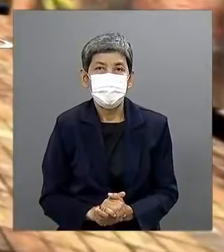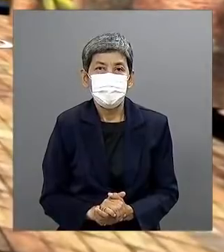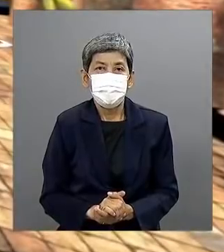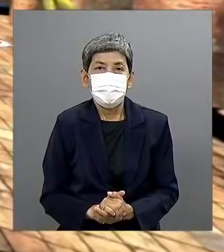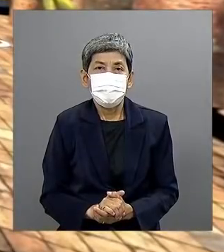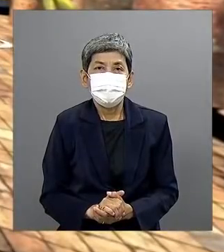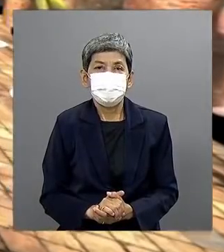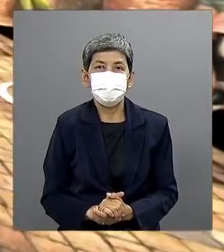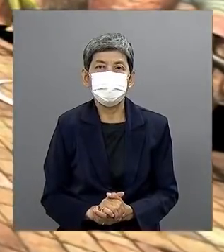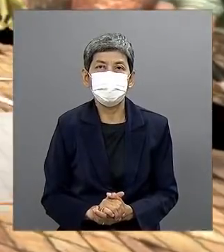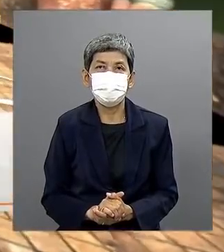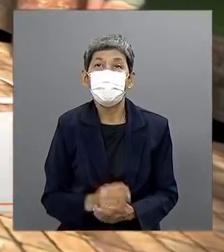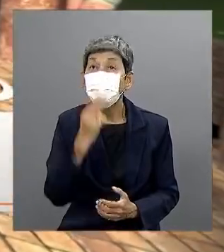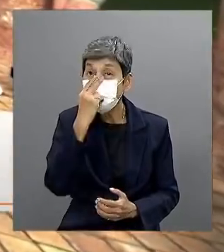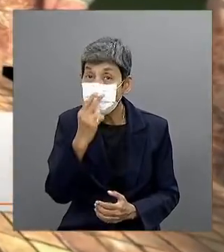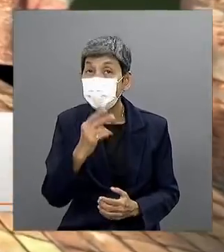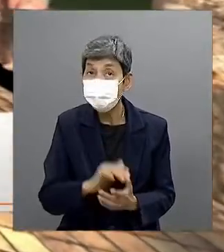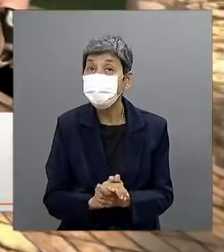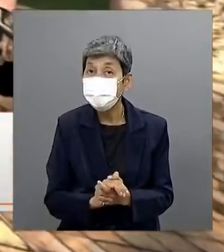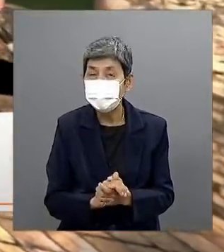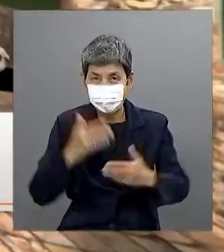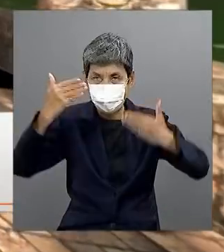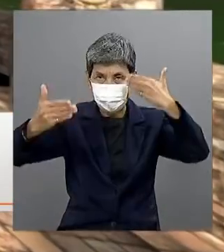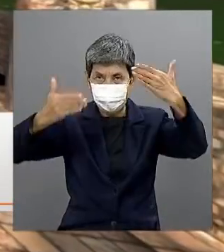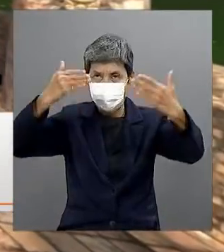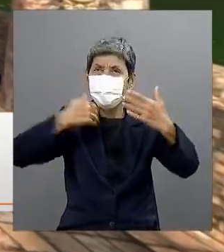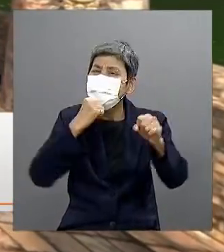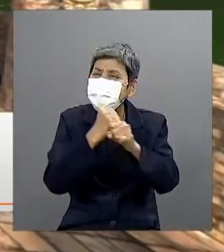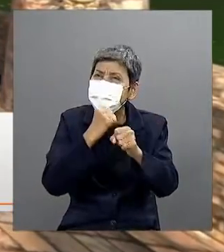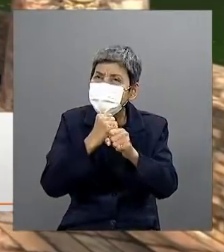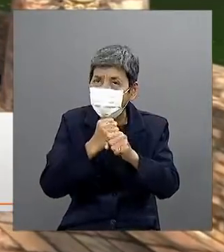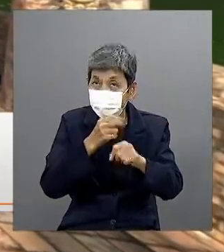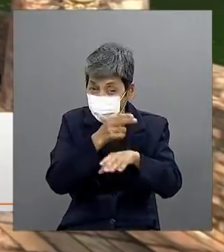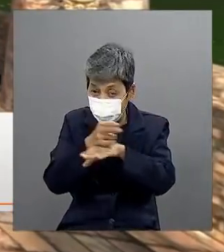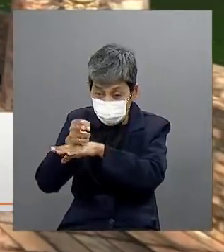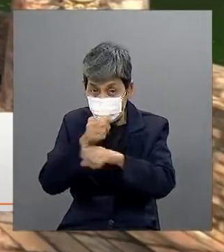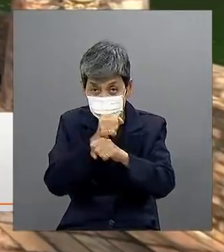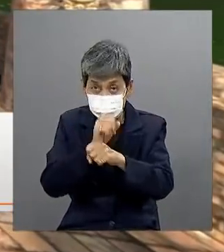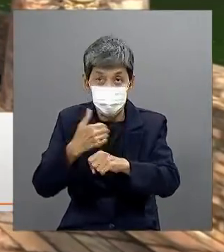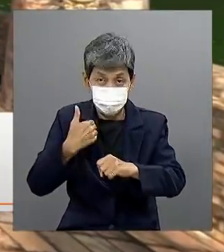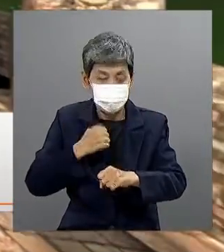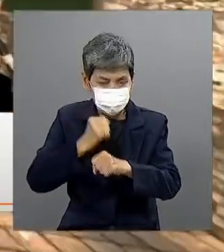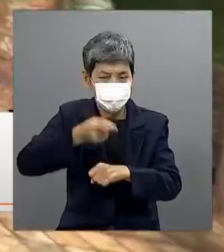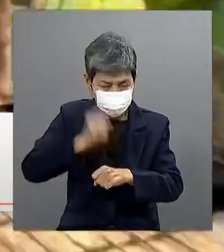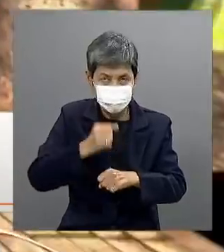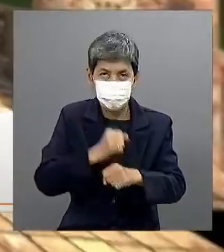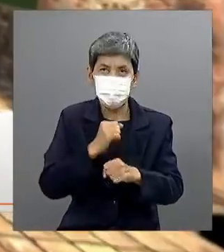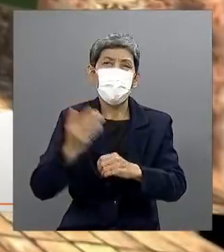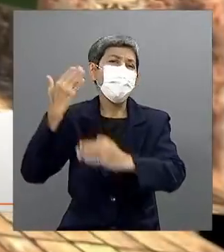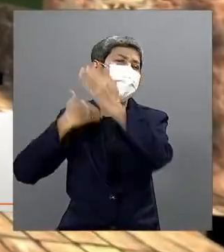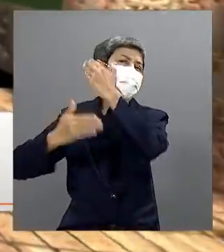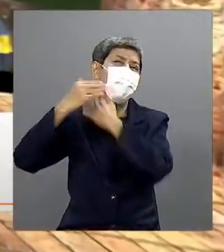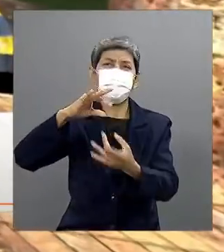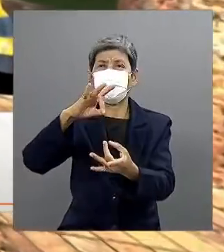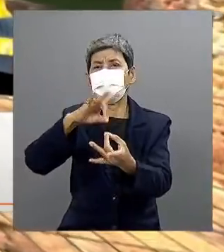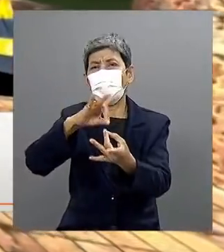นี่นะคะคุณผู้ชมนี่เป็นนิทรรศการเสมือนจริงนะคะซึ่งถูกจำลองในสถานที่จริงก็คืออุทยานประวัติศาสตร์สุโขทัยค่ะโด